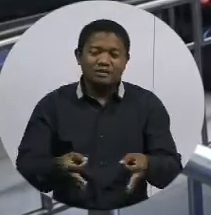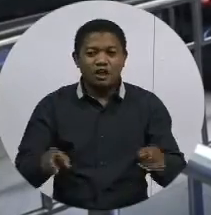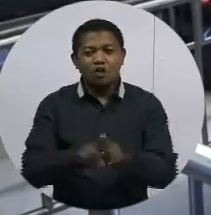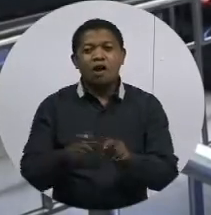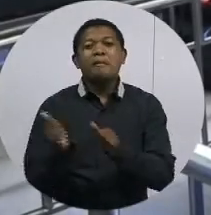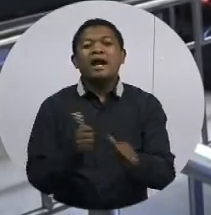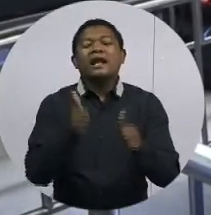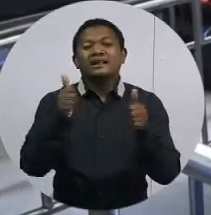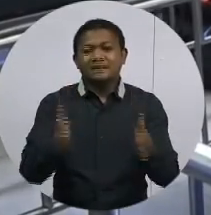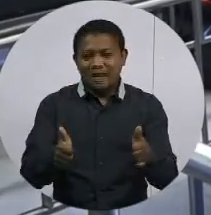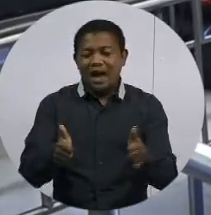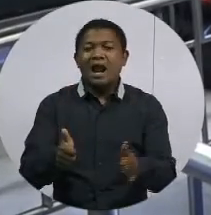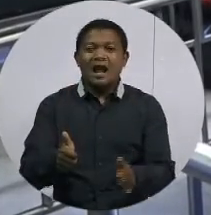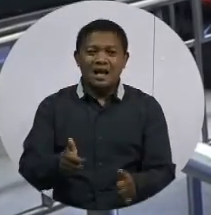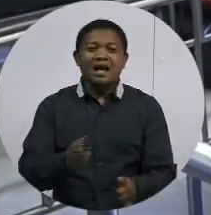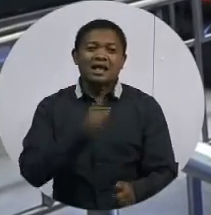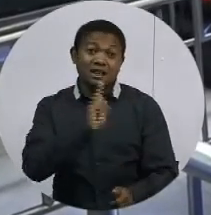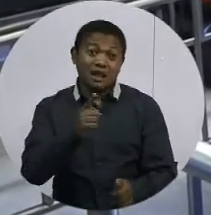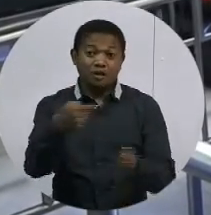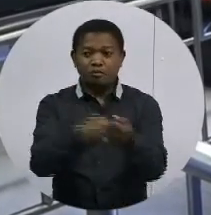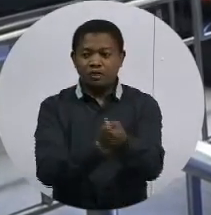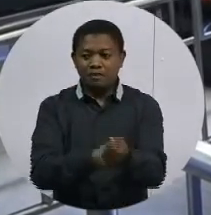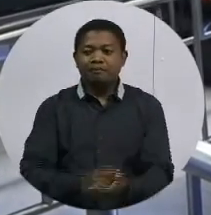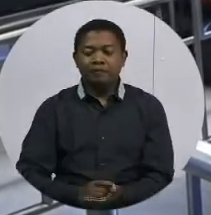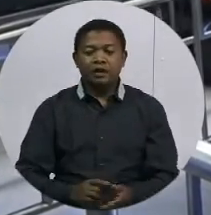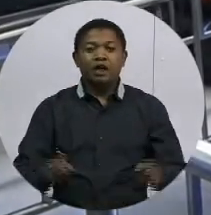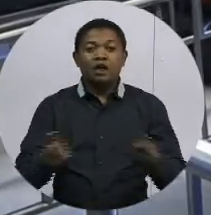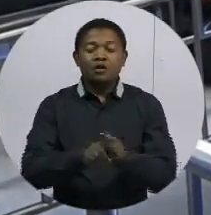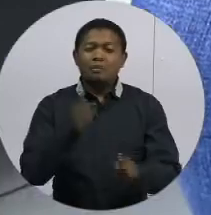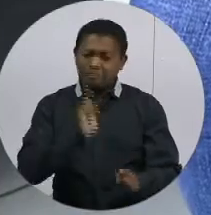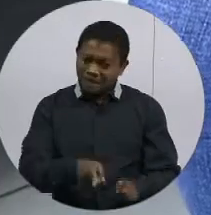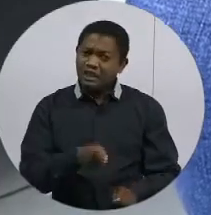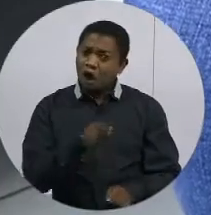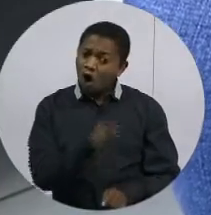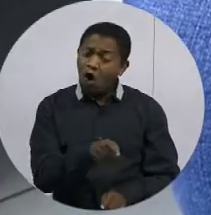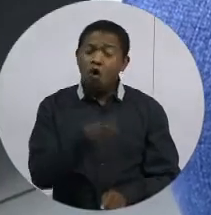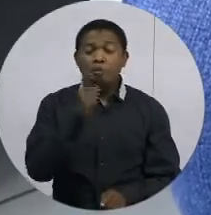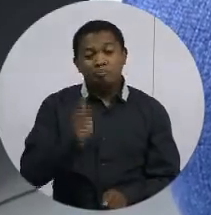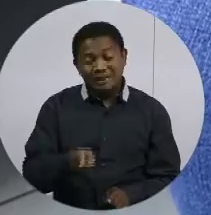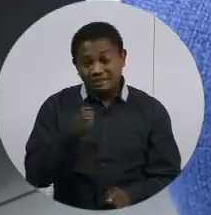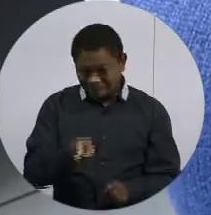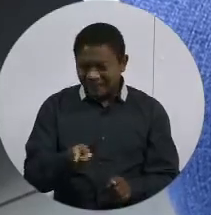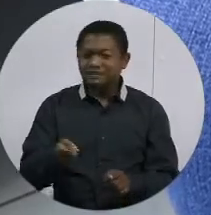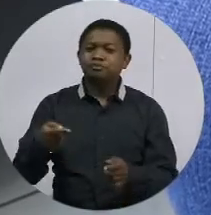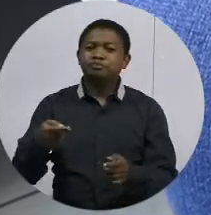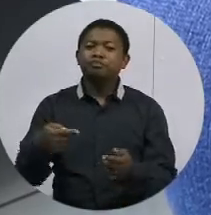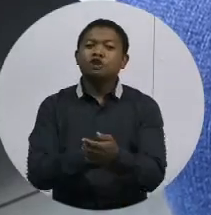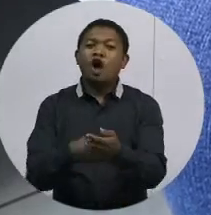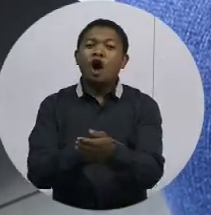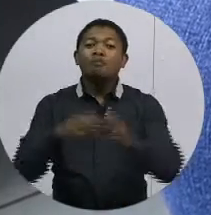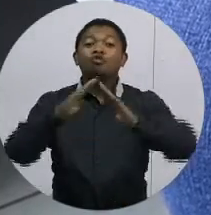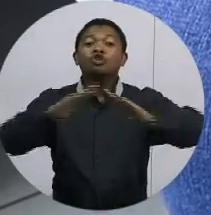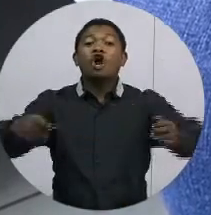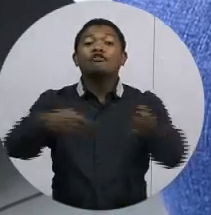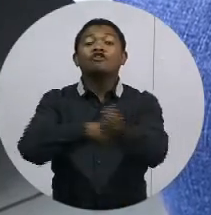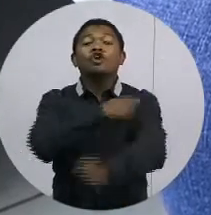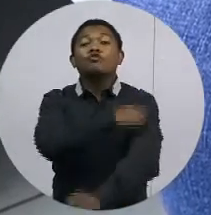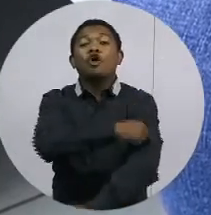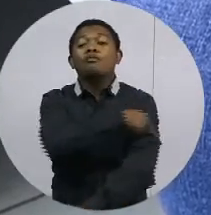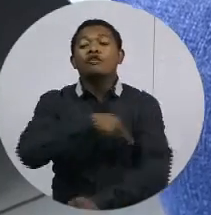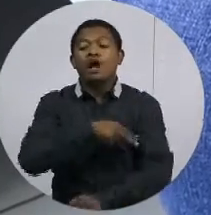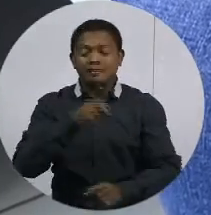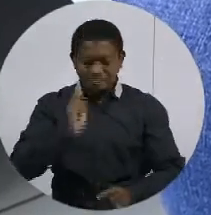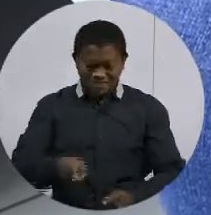mpitsabo. Nisy koa nefa voatery notsaboana teny amin'ny hôpitaly satria efa tao anatin'ilay antsoina hoe forme